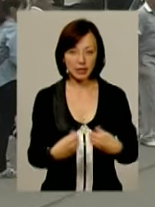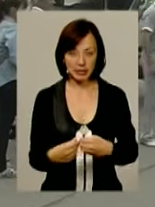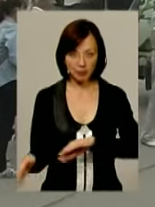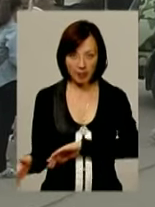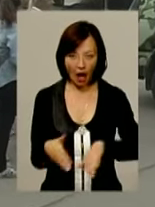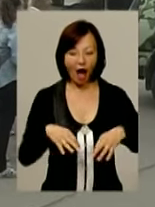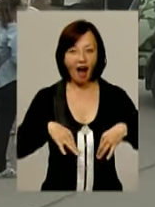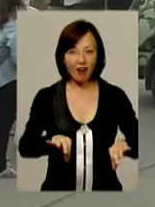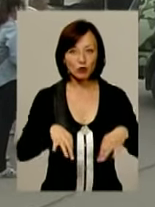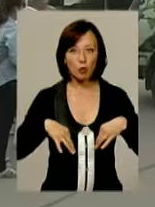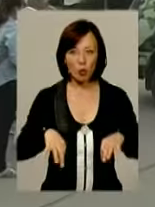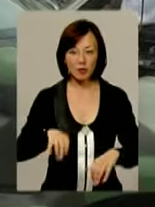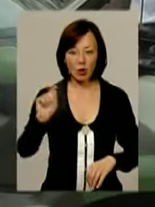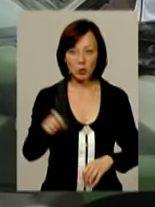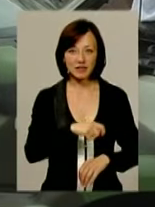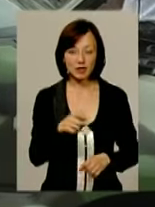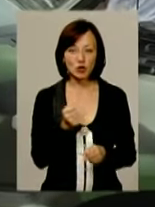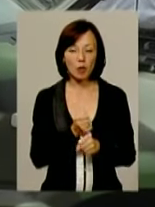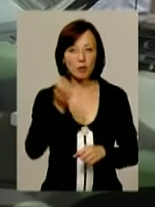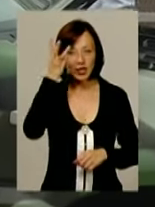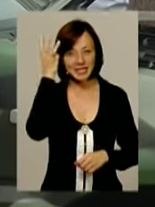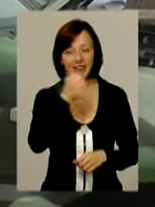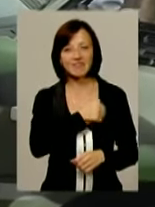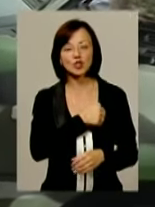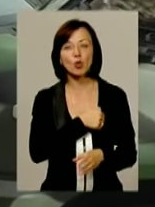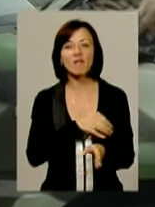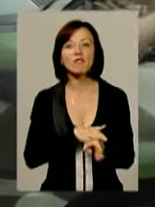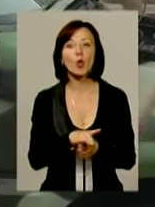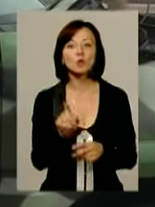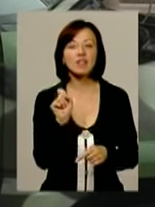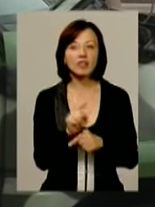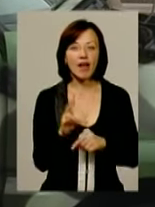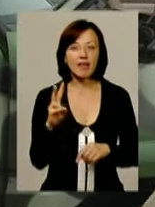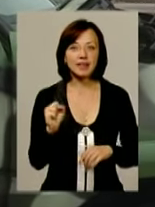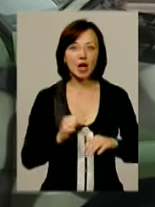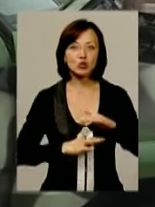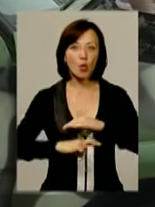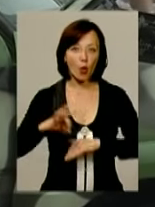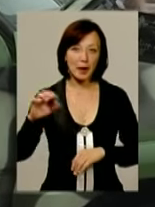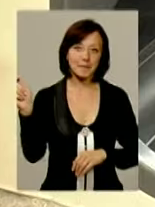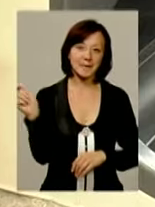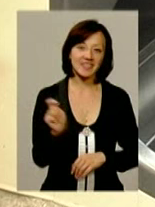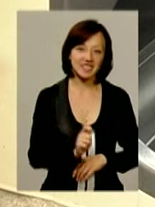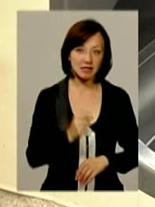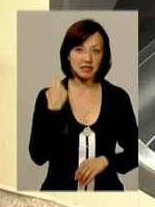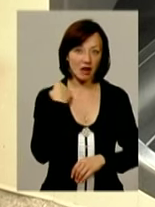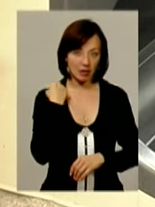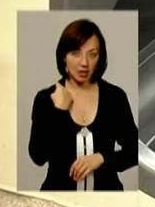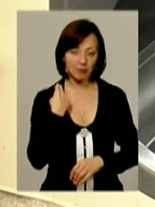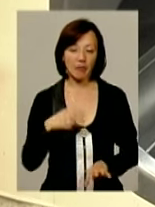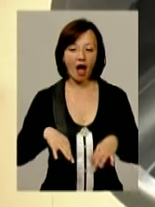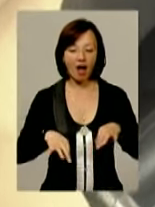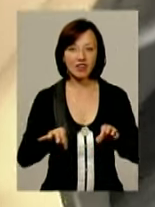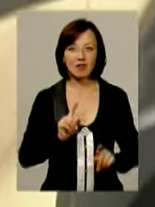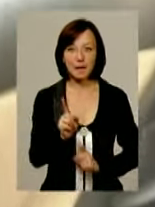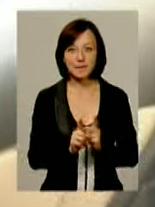щойно освятили, зроблений для подільських військових, які виконують бойові завдання на Сході. Його привезли зі столиці Туманного Альбіону. Автівку